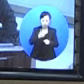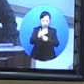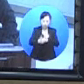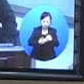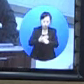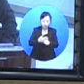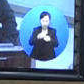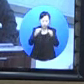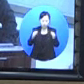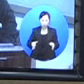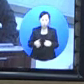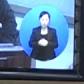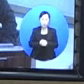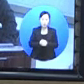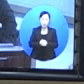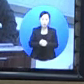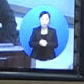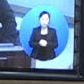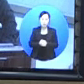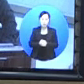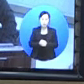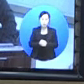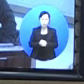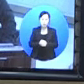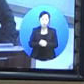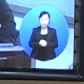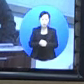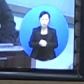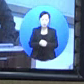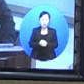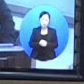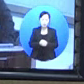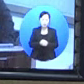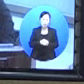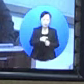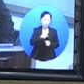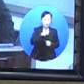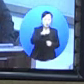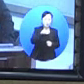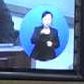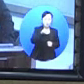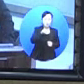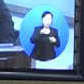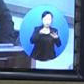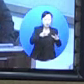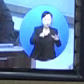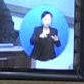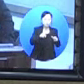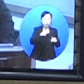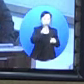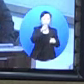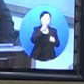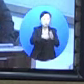모든 시의원과 시민의 입을 막았기 때문에 화성시와의 관계가 이렇게 된 겁니다. 저는